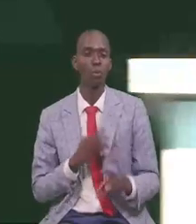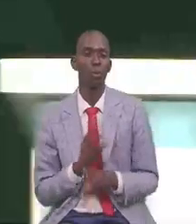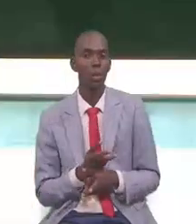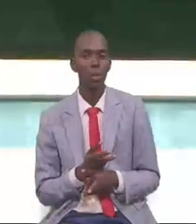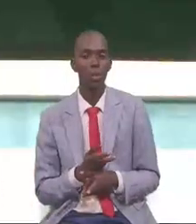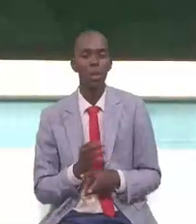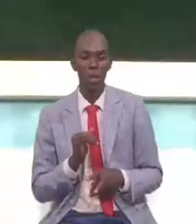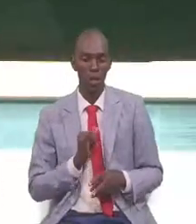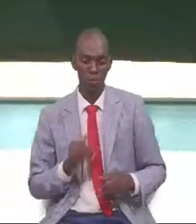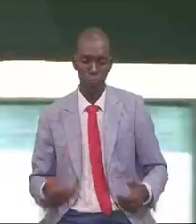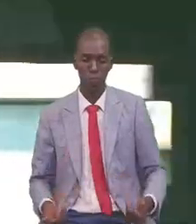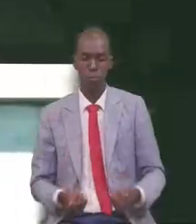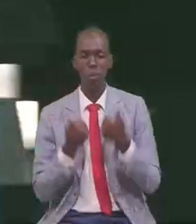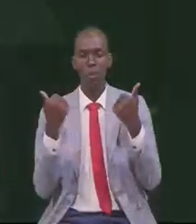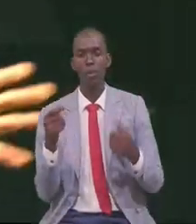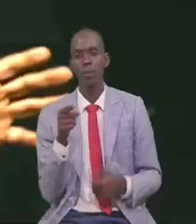vous défie.